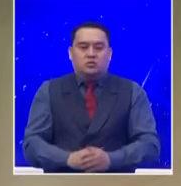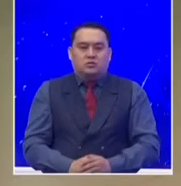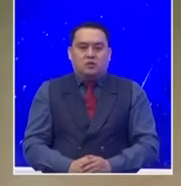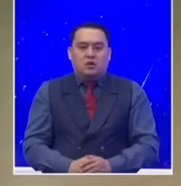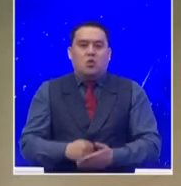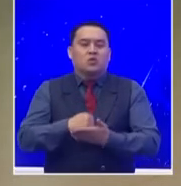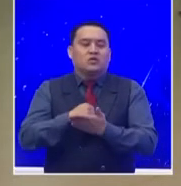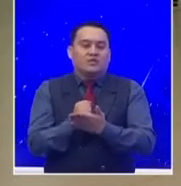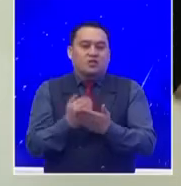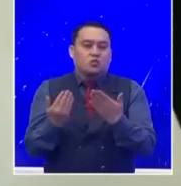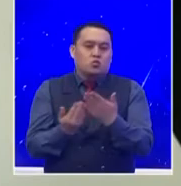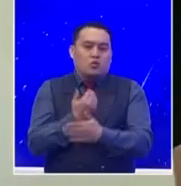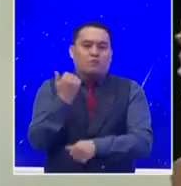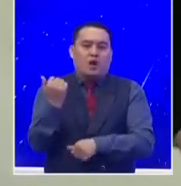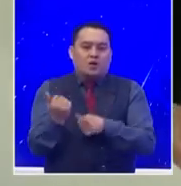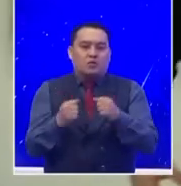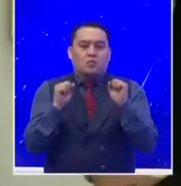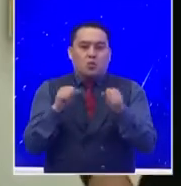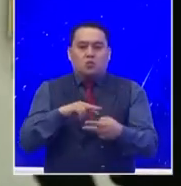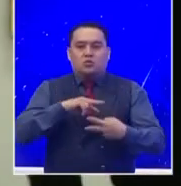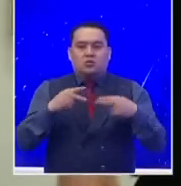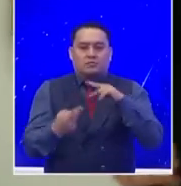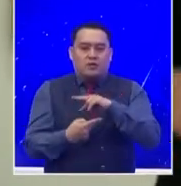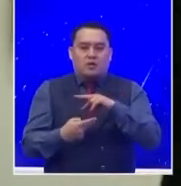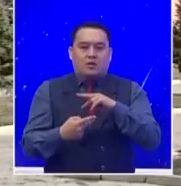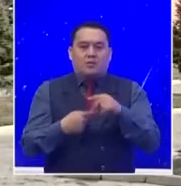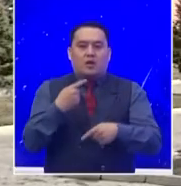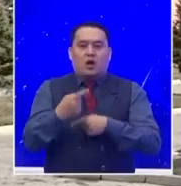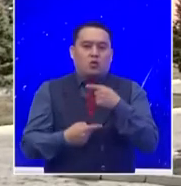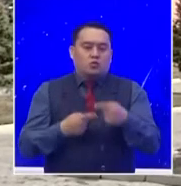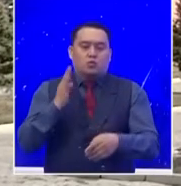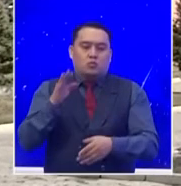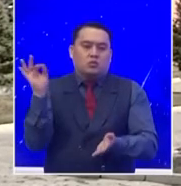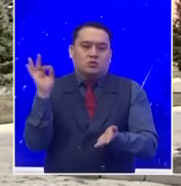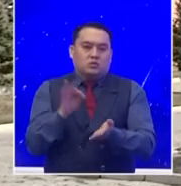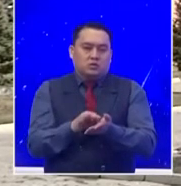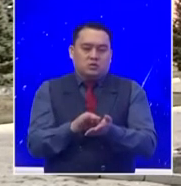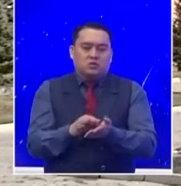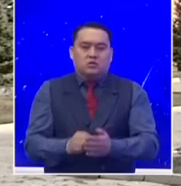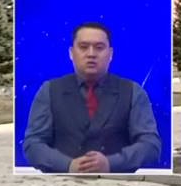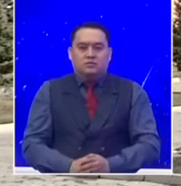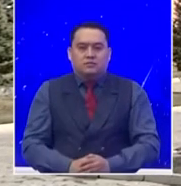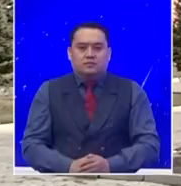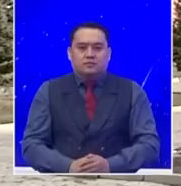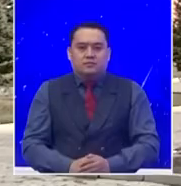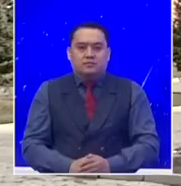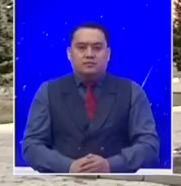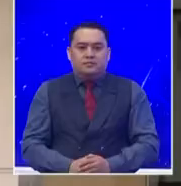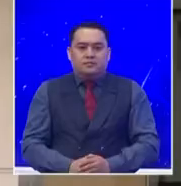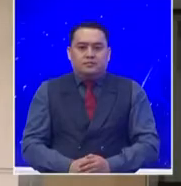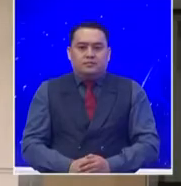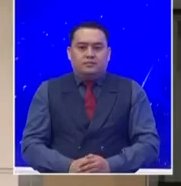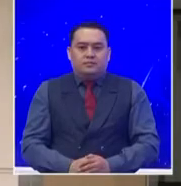она утверждает, новый материал действительно может заменить традиционный пластик. В будущем их цель – добиться его масштабного использования.